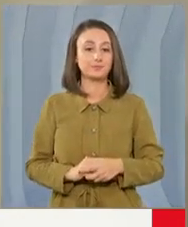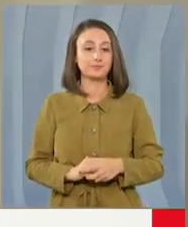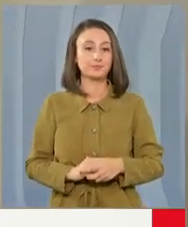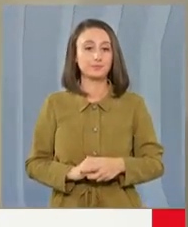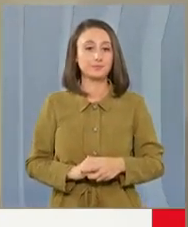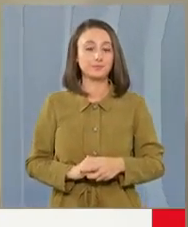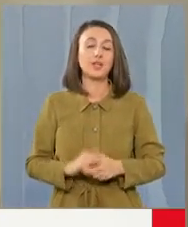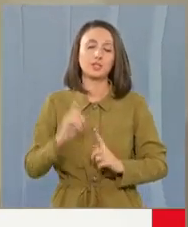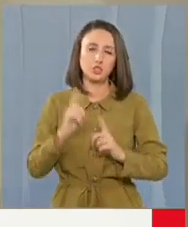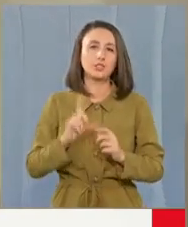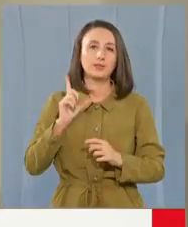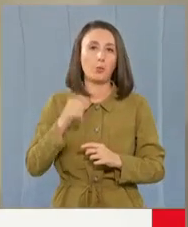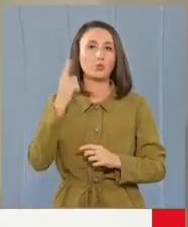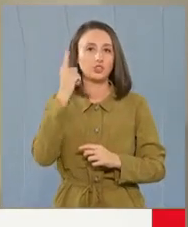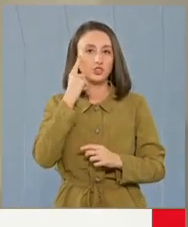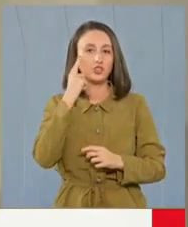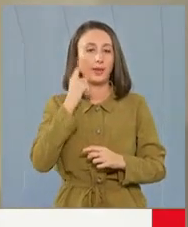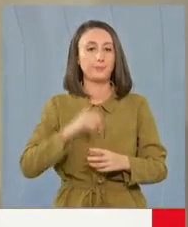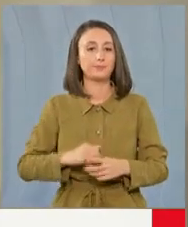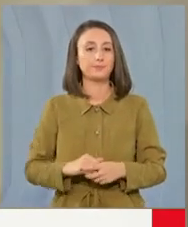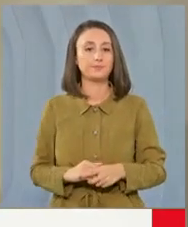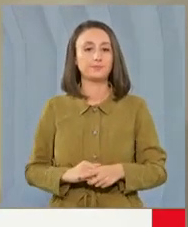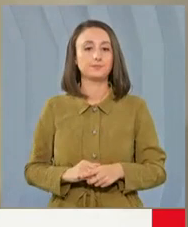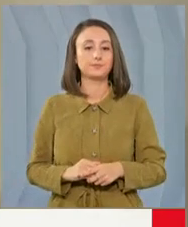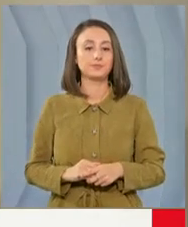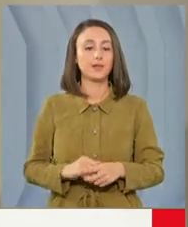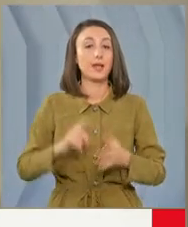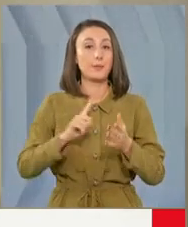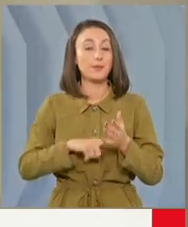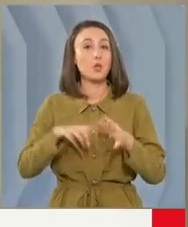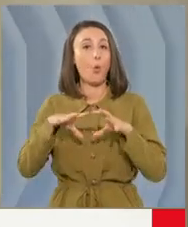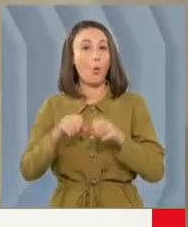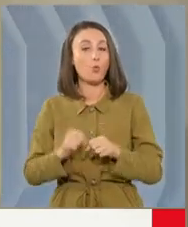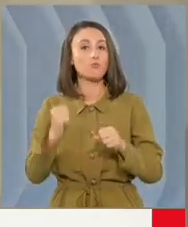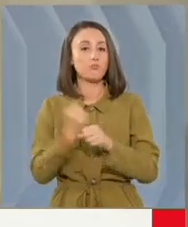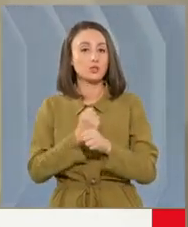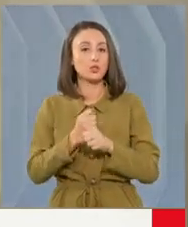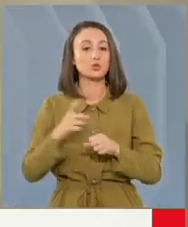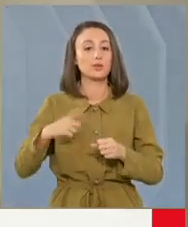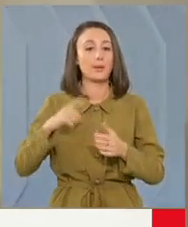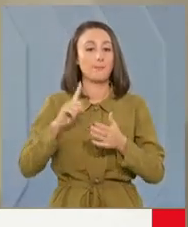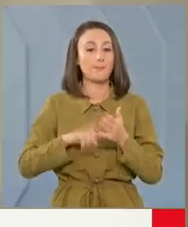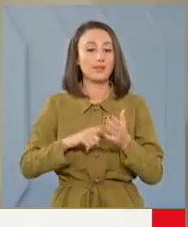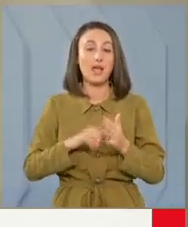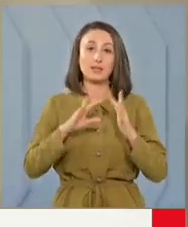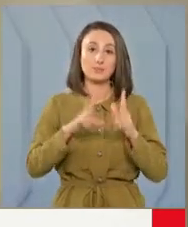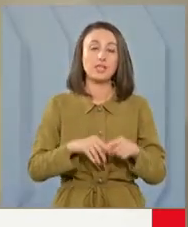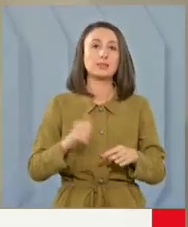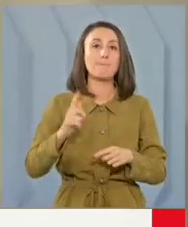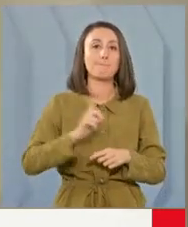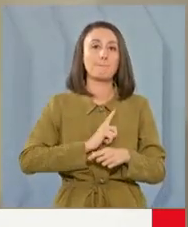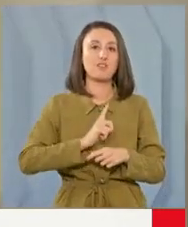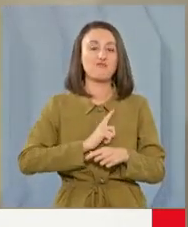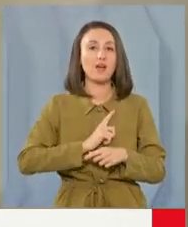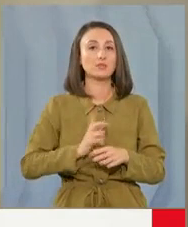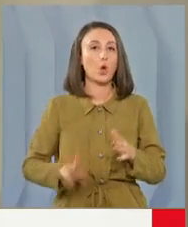președinte al Camerei Deputaților, premier al României, că pensiile ocupaționale sunt pensii administrate privat